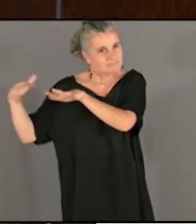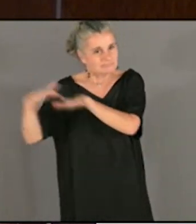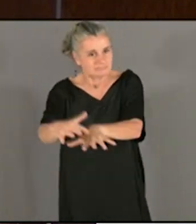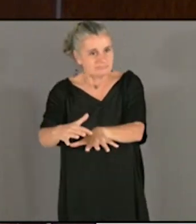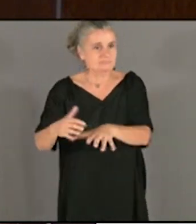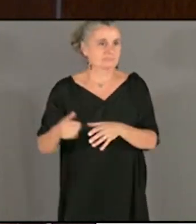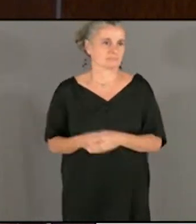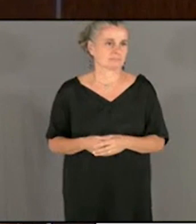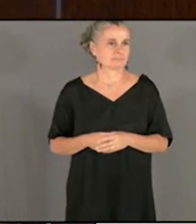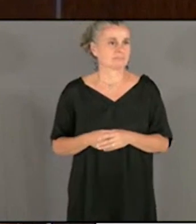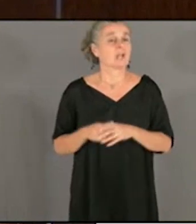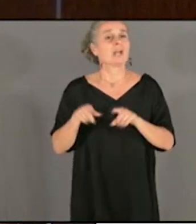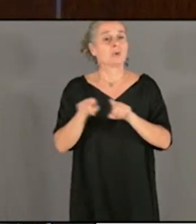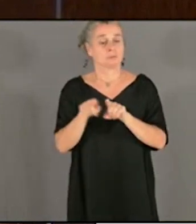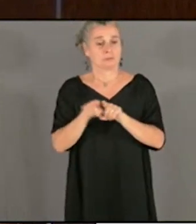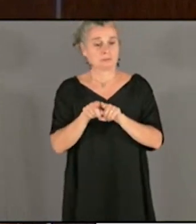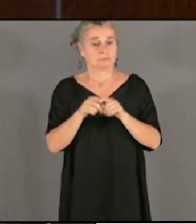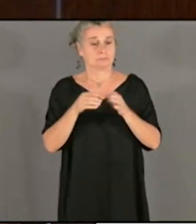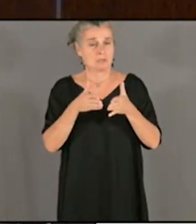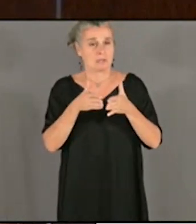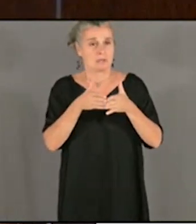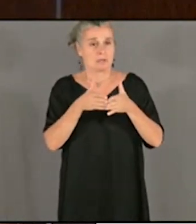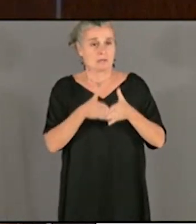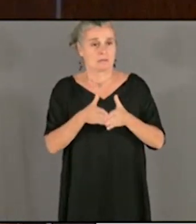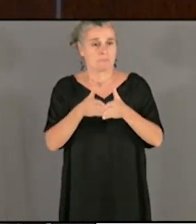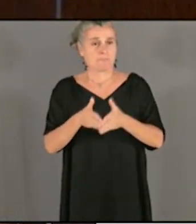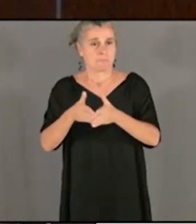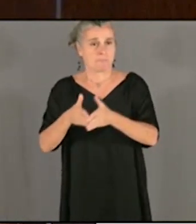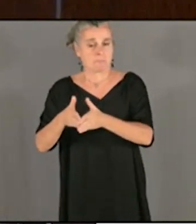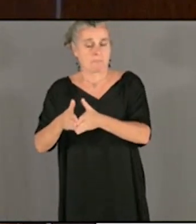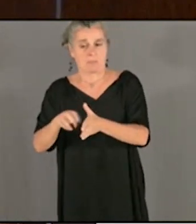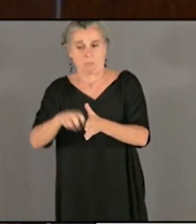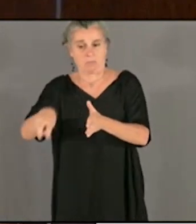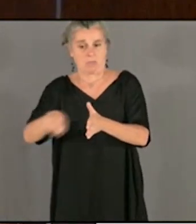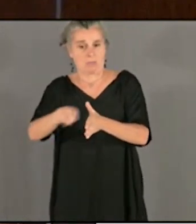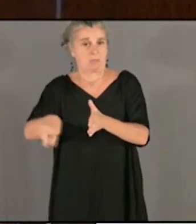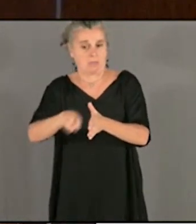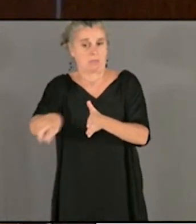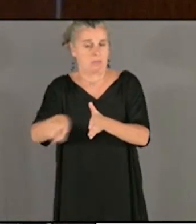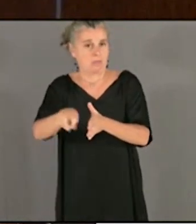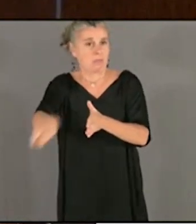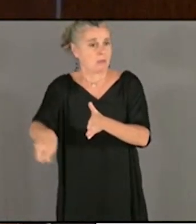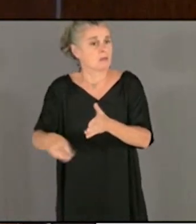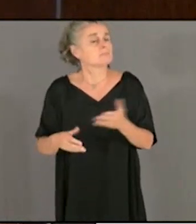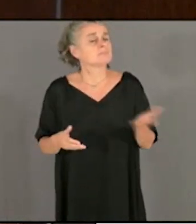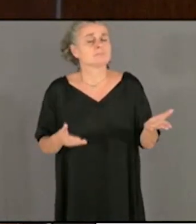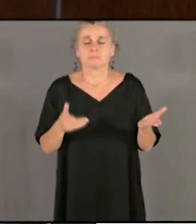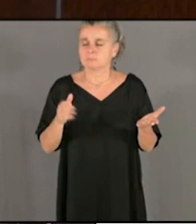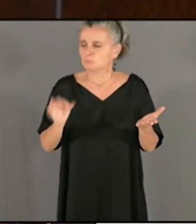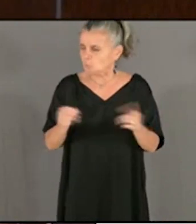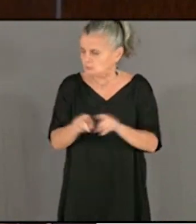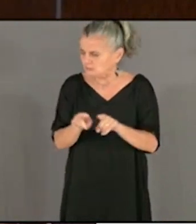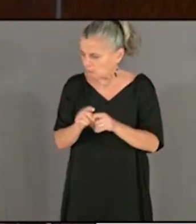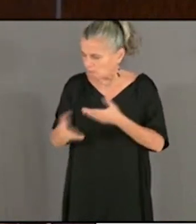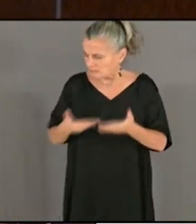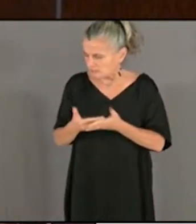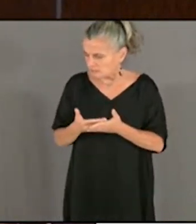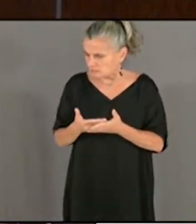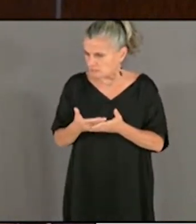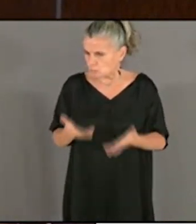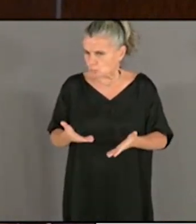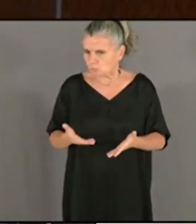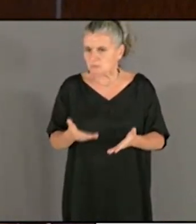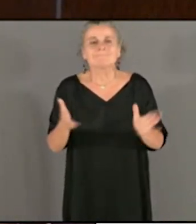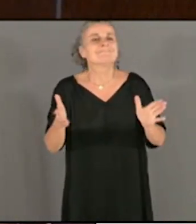l'Ocean Viking, qui a été remplacé aujourd'hui, comment s'appelle